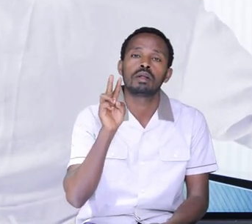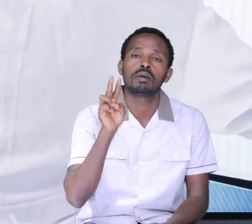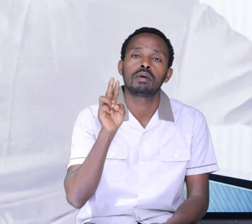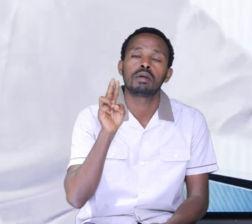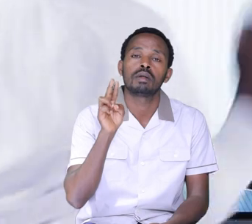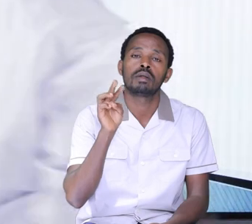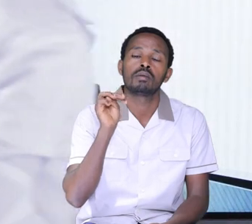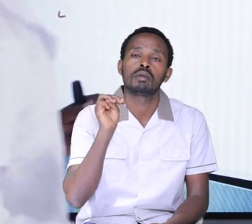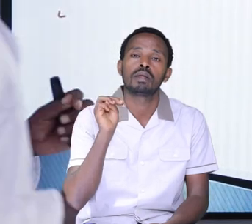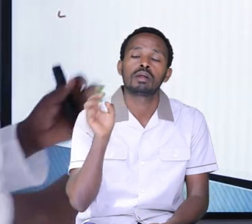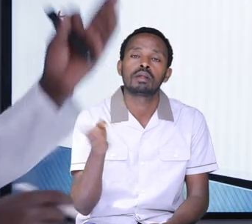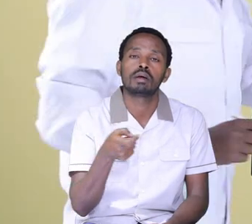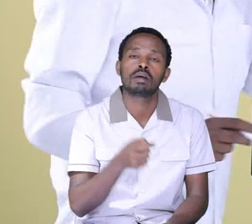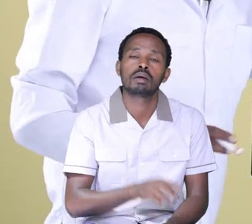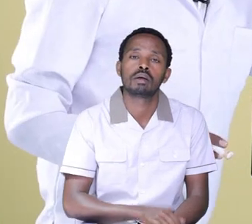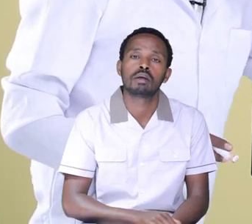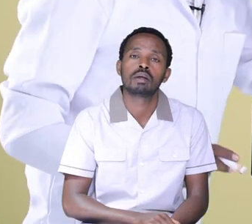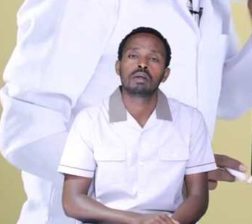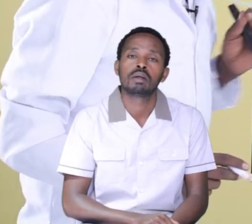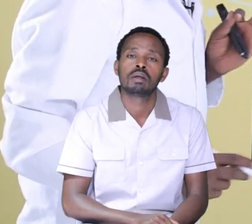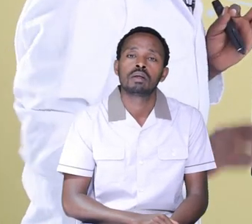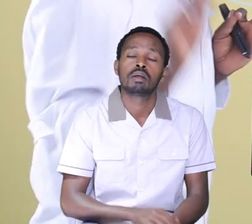0.02 meetira taati.